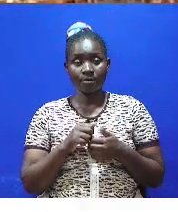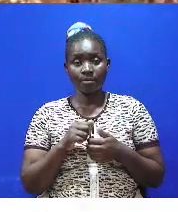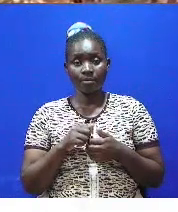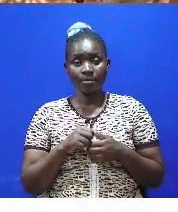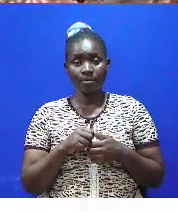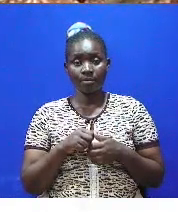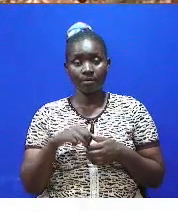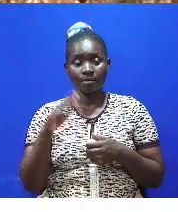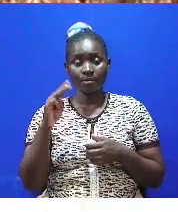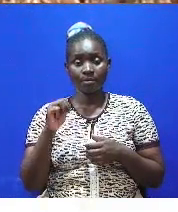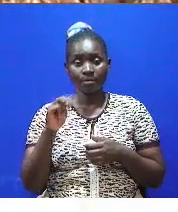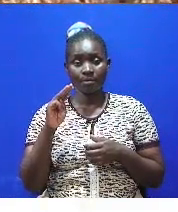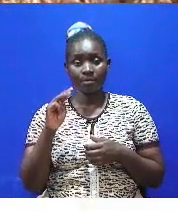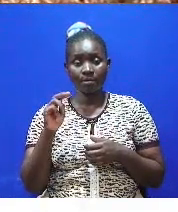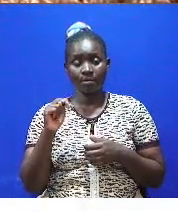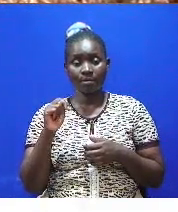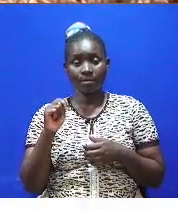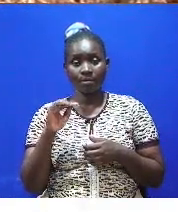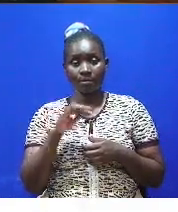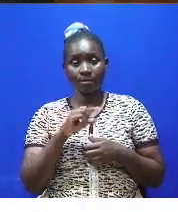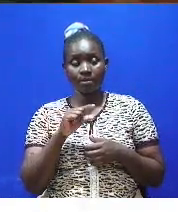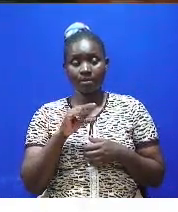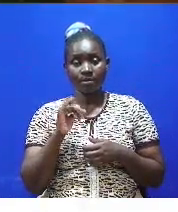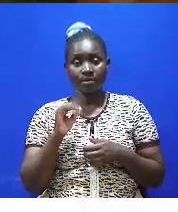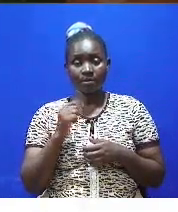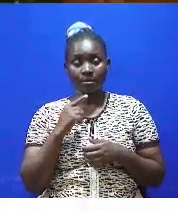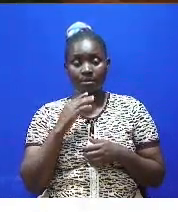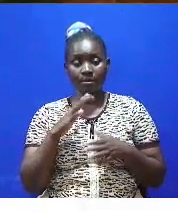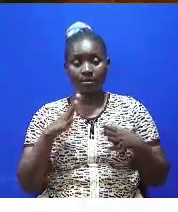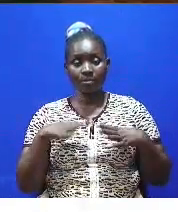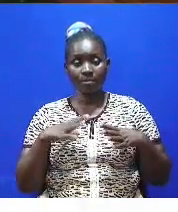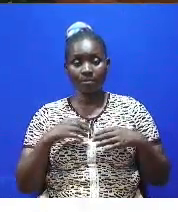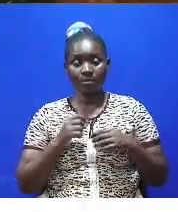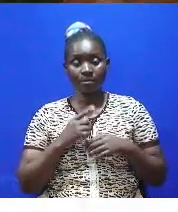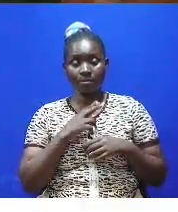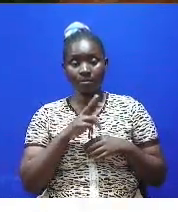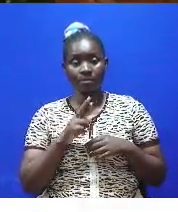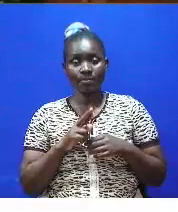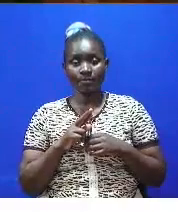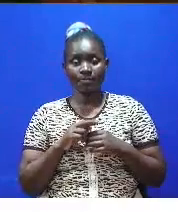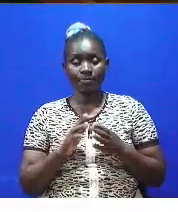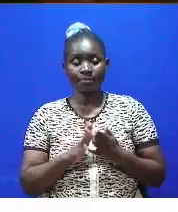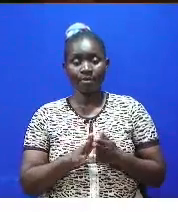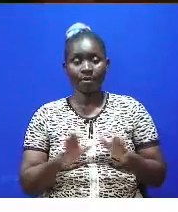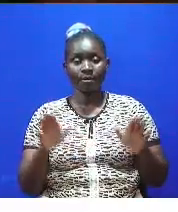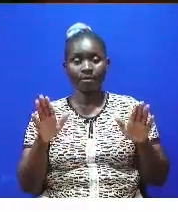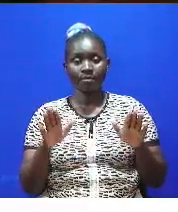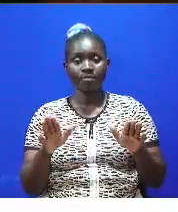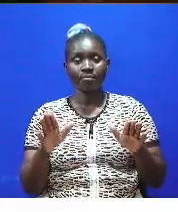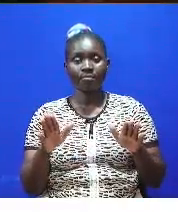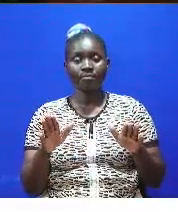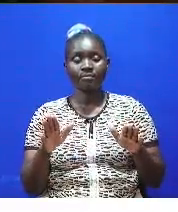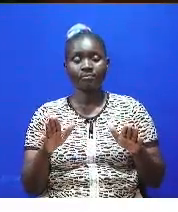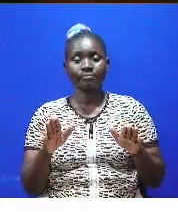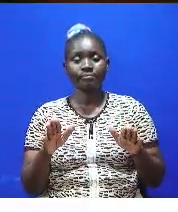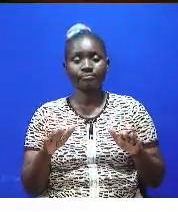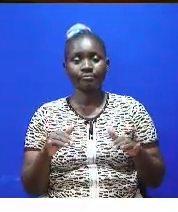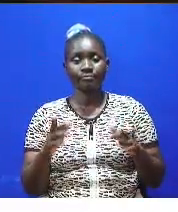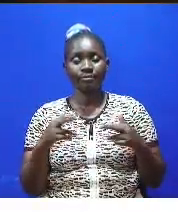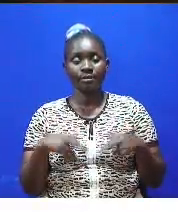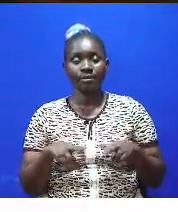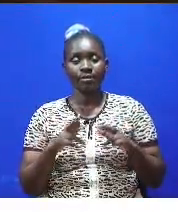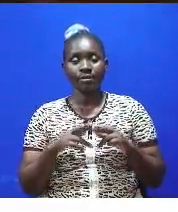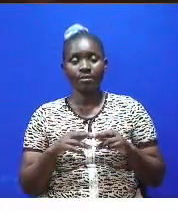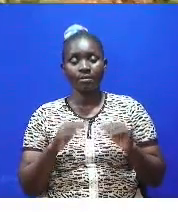kumwangi. Nonya nabu kore ngana naba menyewe kinyore kio nigo baragiro kuunere ligwa kumogondo. Wechitakana asepare yu yale